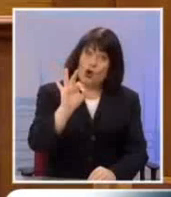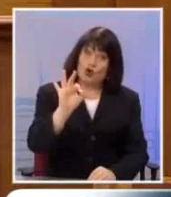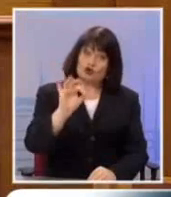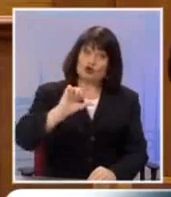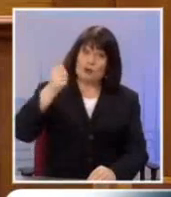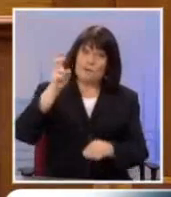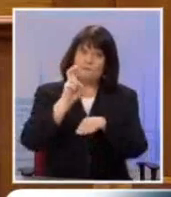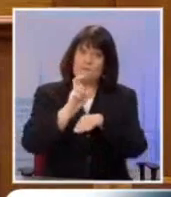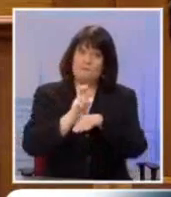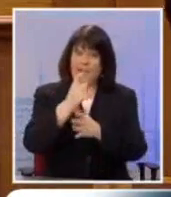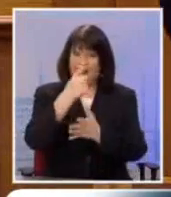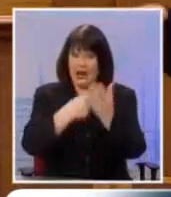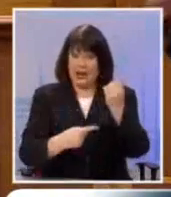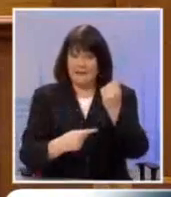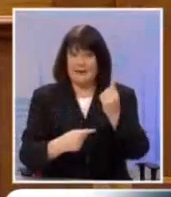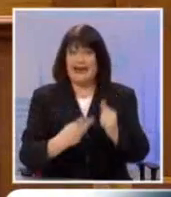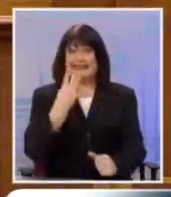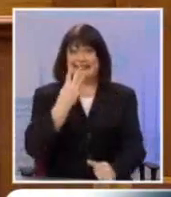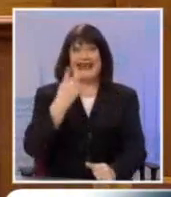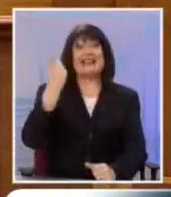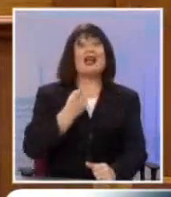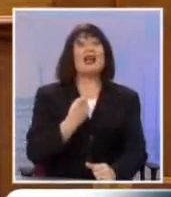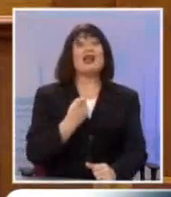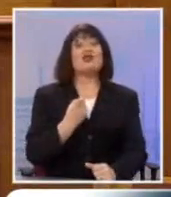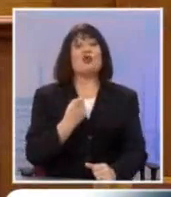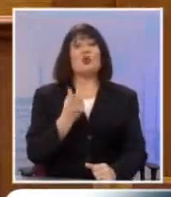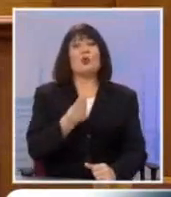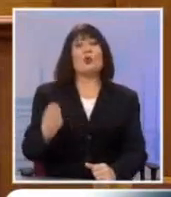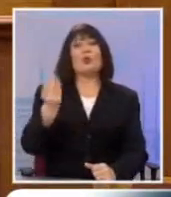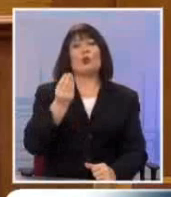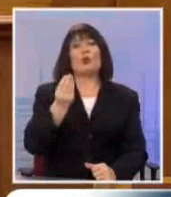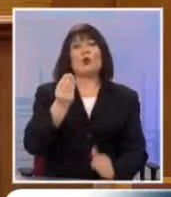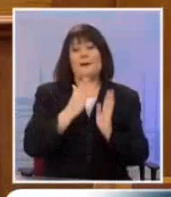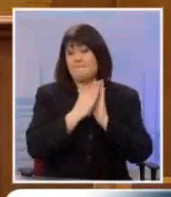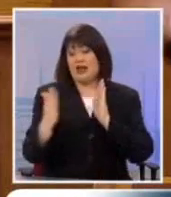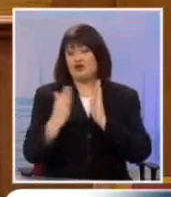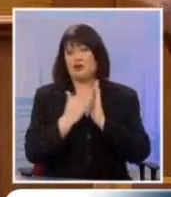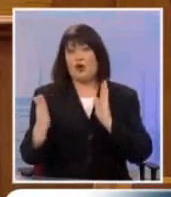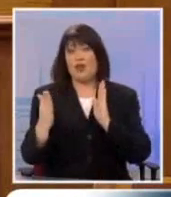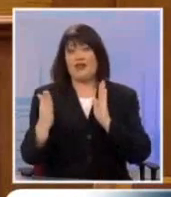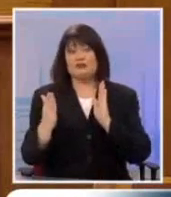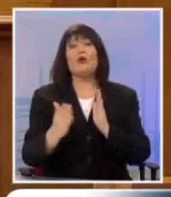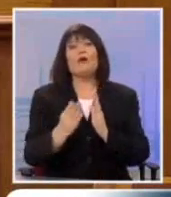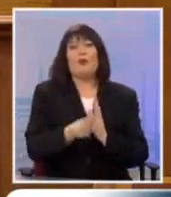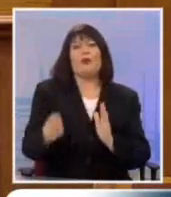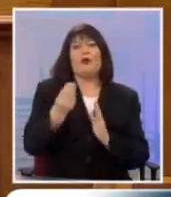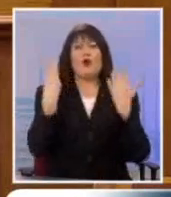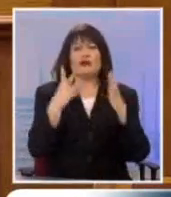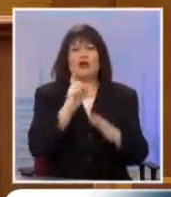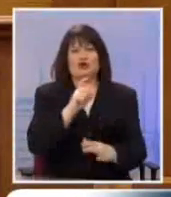πρωτογενές έλλειμμα είναι 3% και περισσότερο από ό,τι ήταν στο μεσοπρόθεσμο. 800